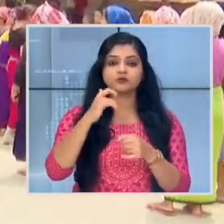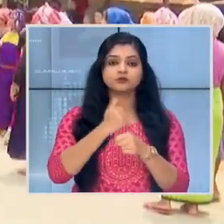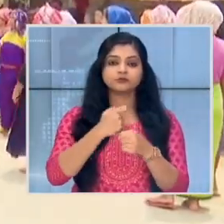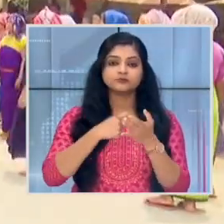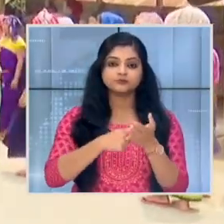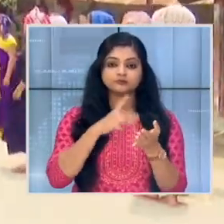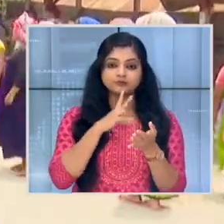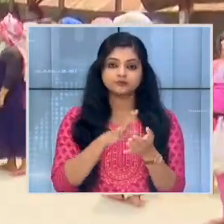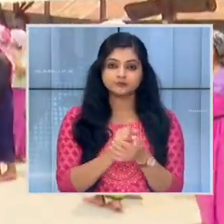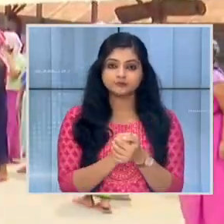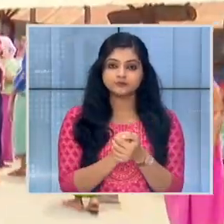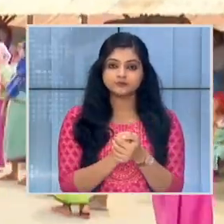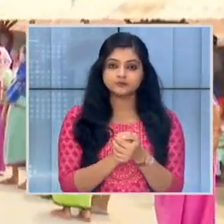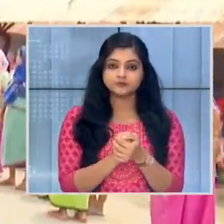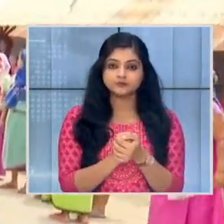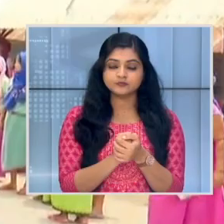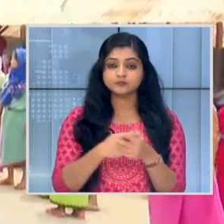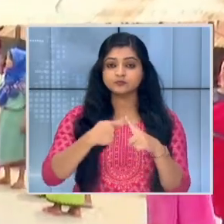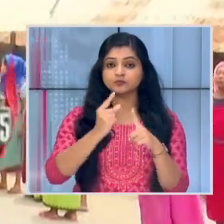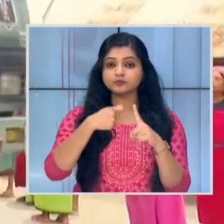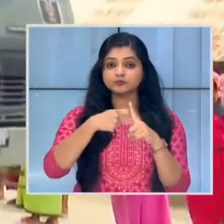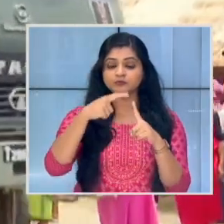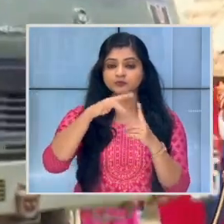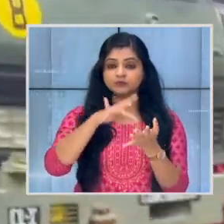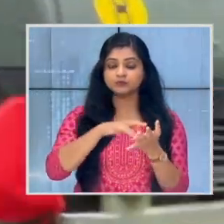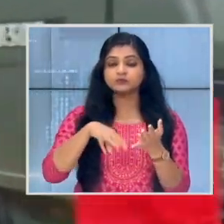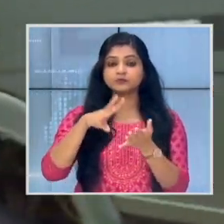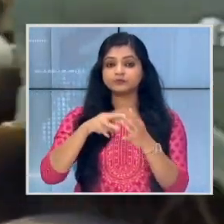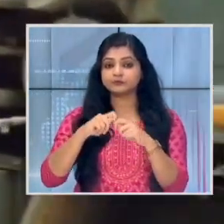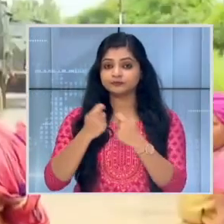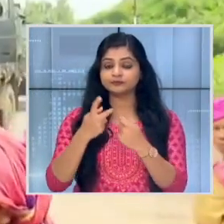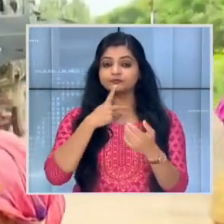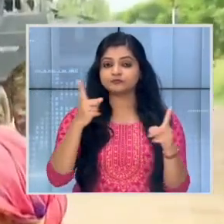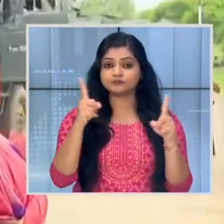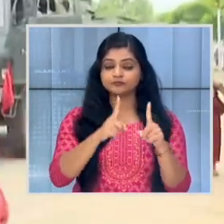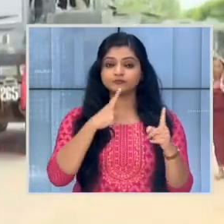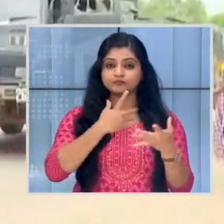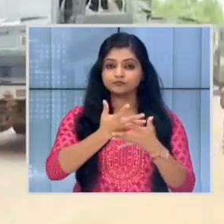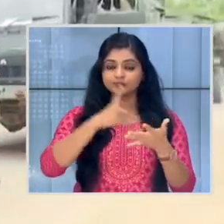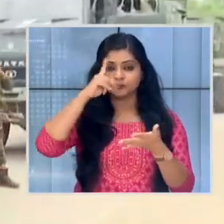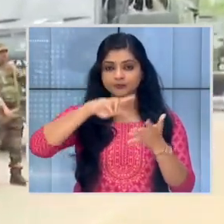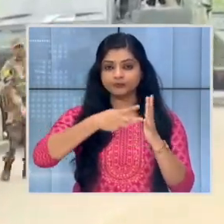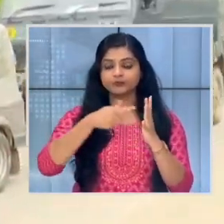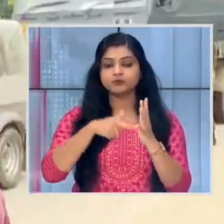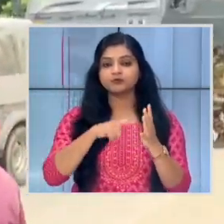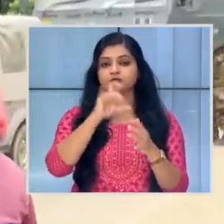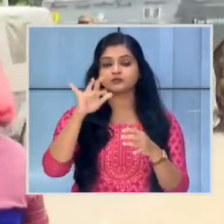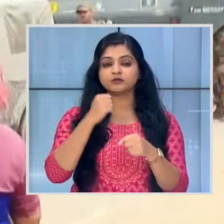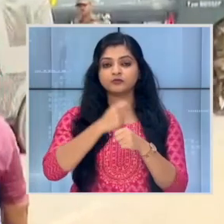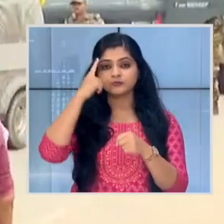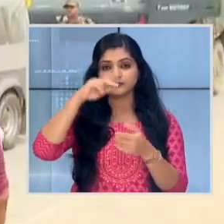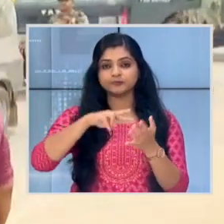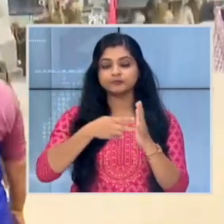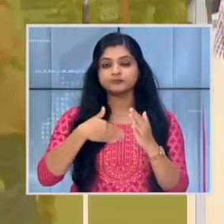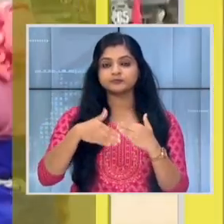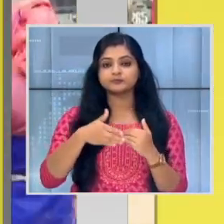ആവശ്യപ്പെട്ടു. അനൌദ്യോഗിക ചർച്ചകൾക്കൊടുവിൽ കുക്കി മേത്തേ വിഭാഗങ്ങളെ ഒരുമിച്ചിരുത്തി ചർച്ച നടത്താനാകുമെന്നാണ് കേന്ദ്ര സർക്കാർ പ്രതീക്ഷ. ആർ